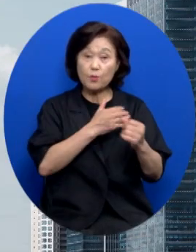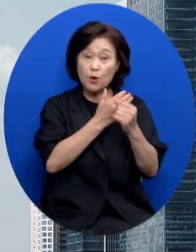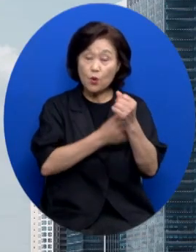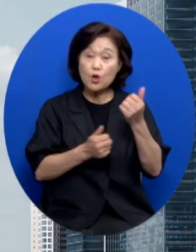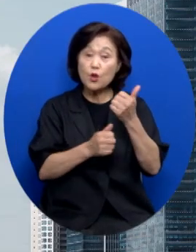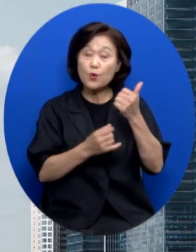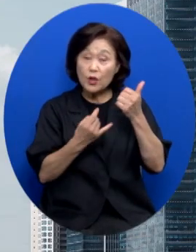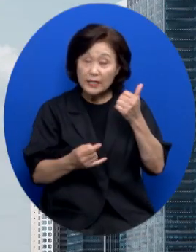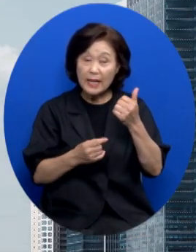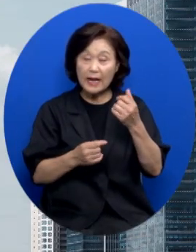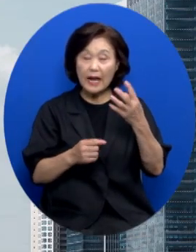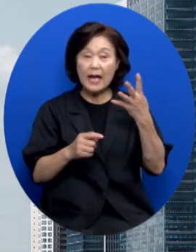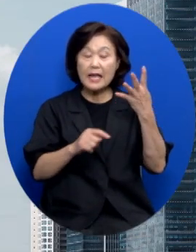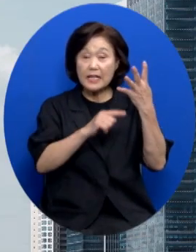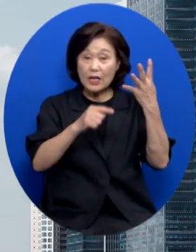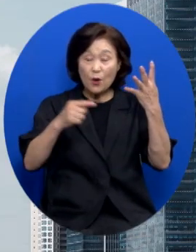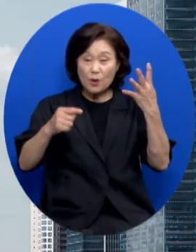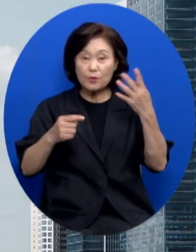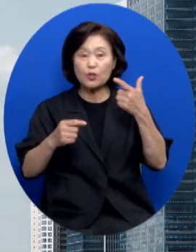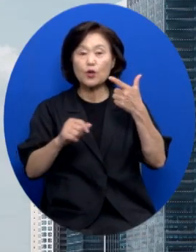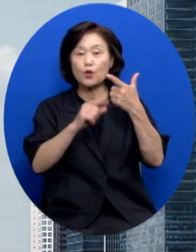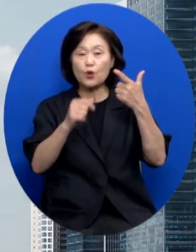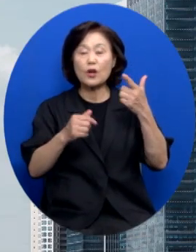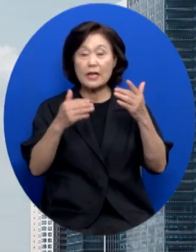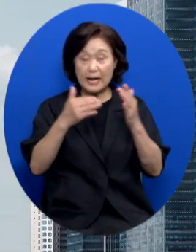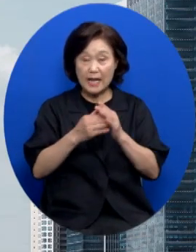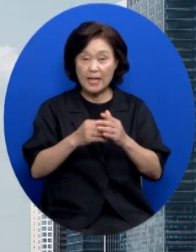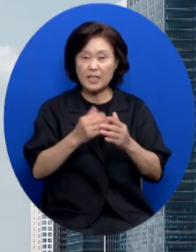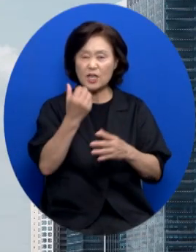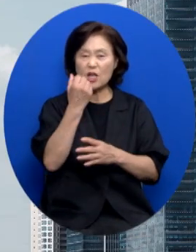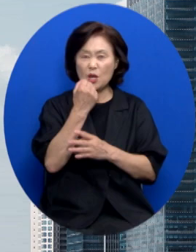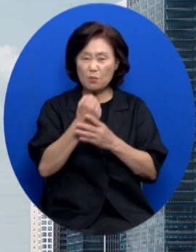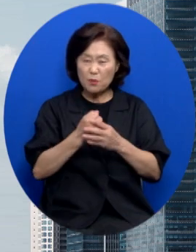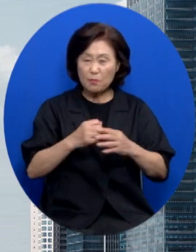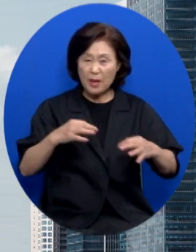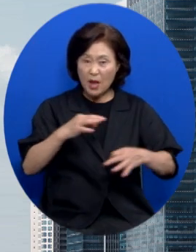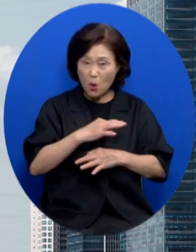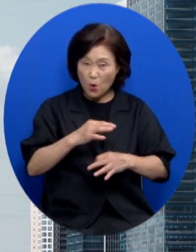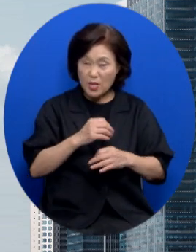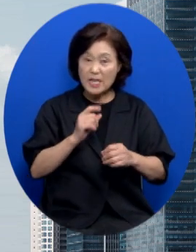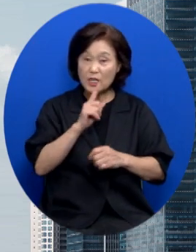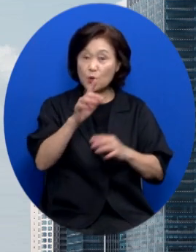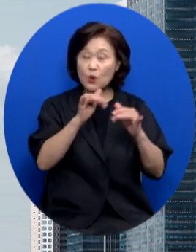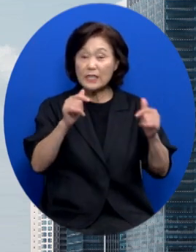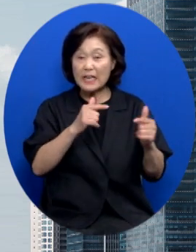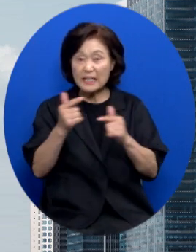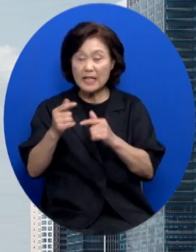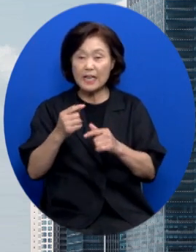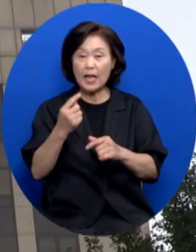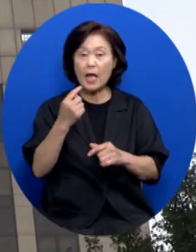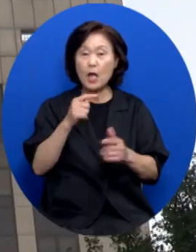국민권익위원회가 올해 2분기 부패 공익 신고자에게 보상금 약 11억 원을 지급했습니다.